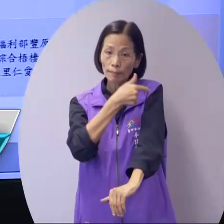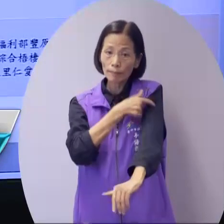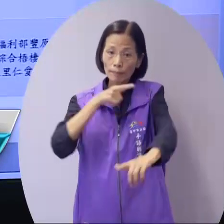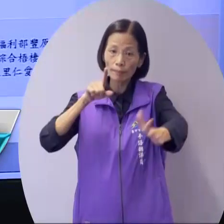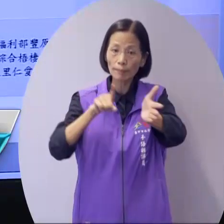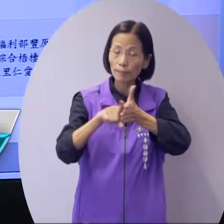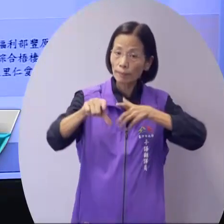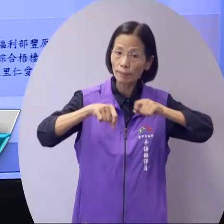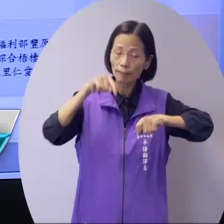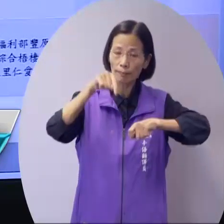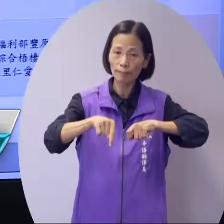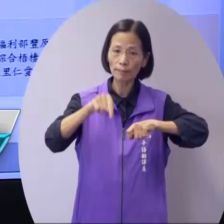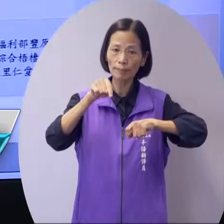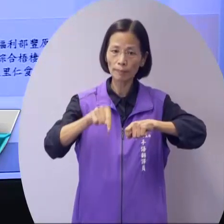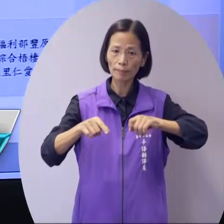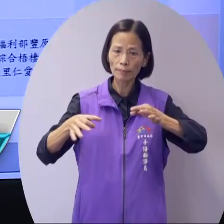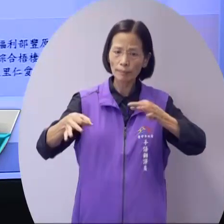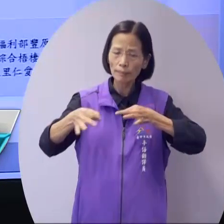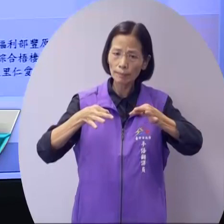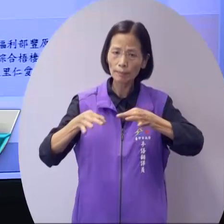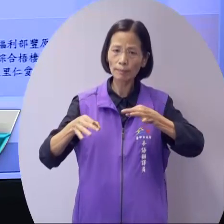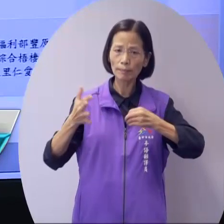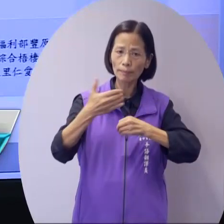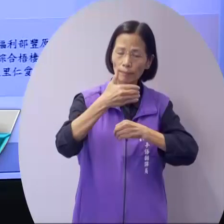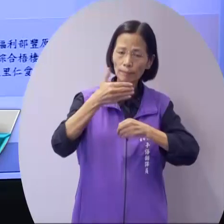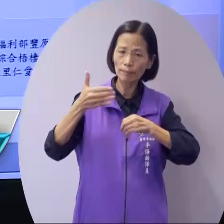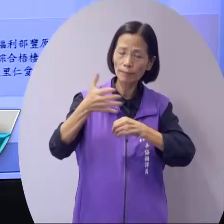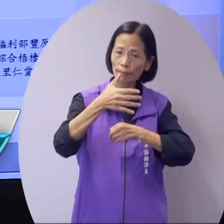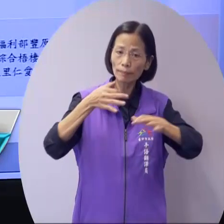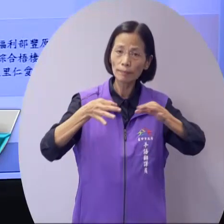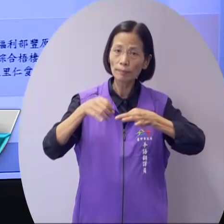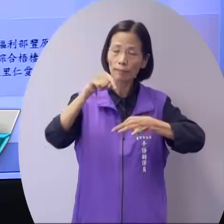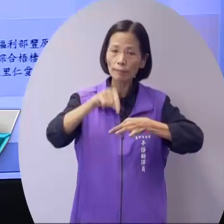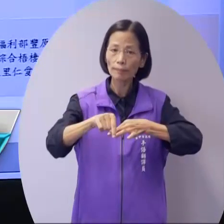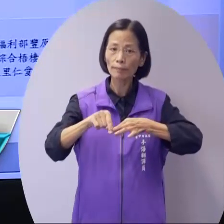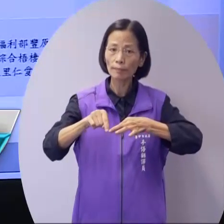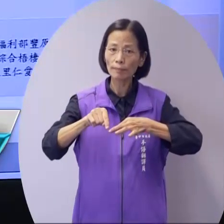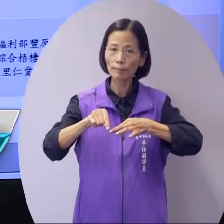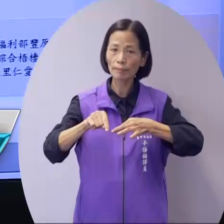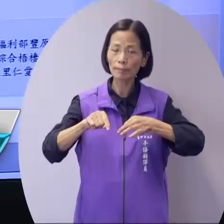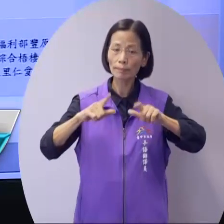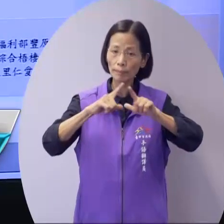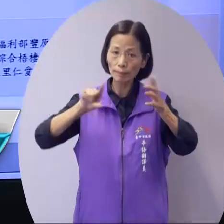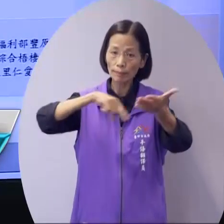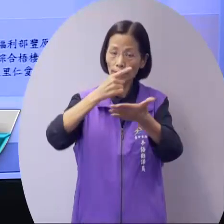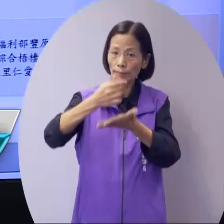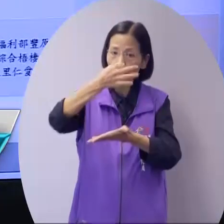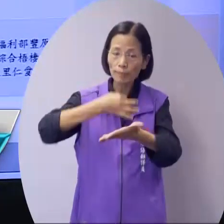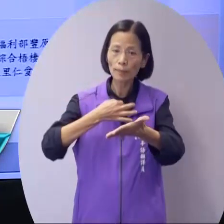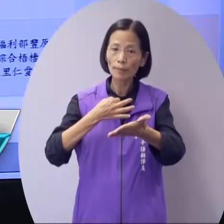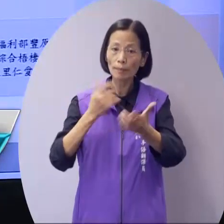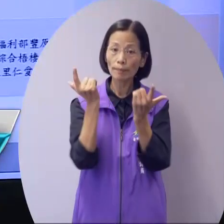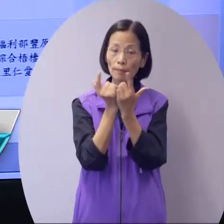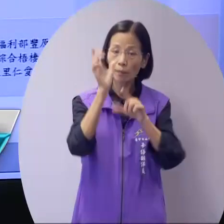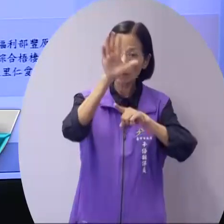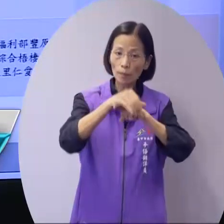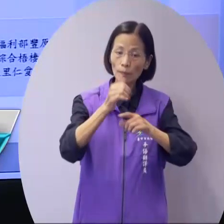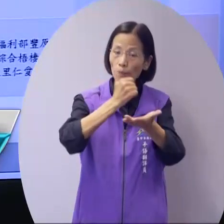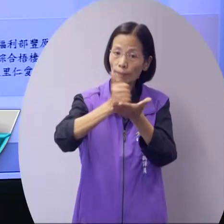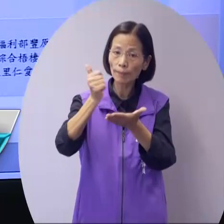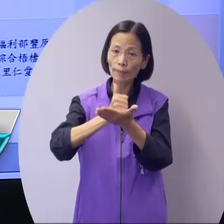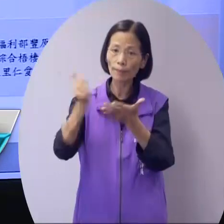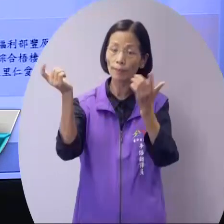针对相关的这些批发市场，还有宜港的拍卖市场，还有北农专对运输